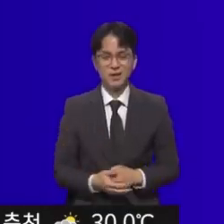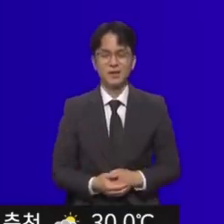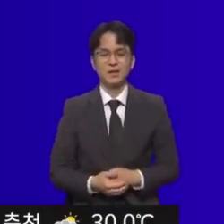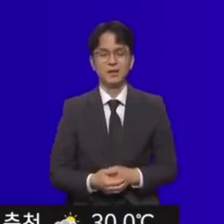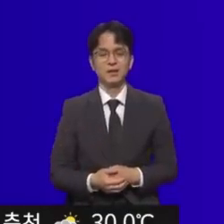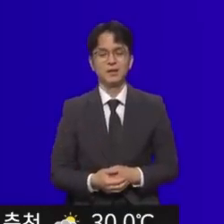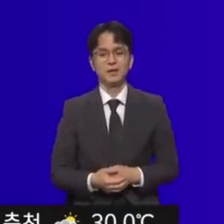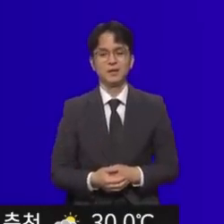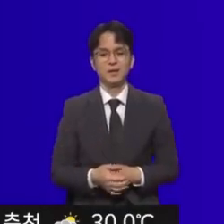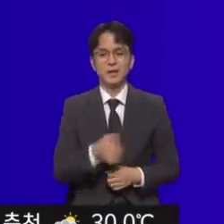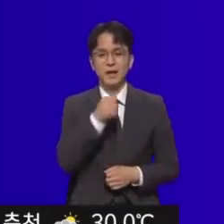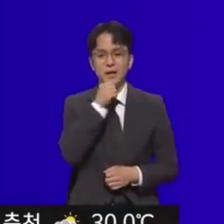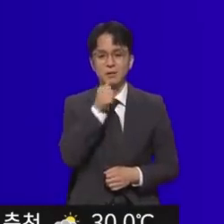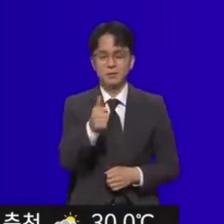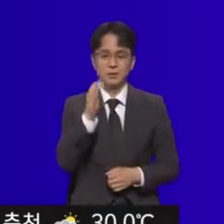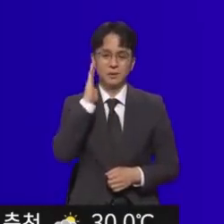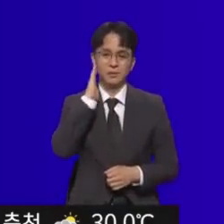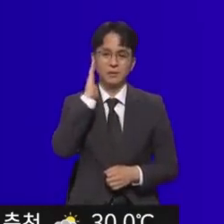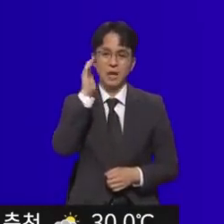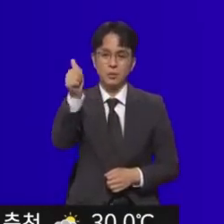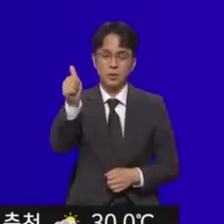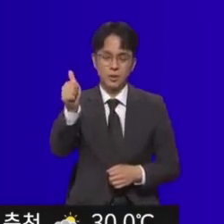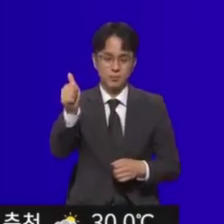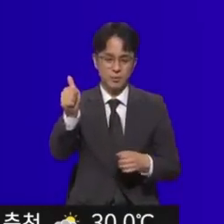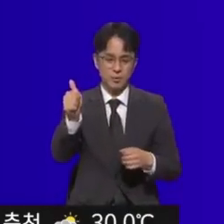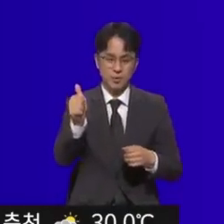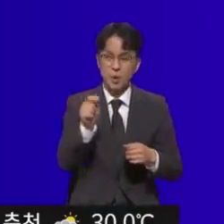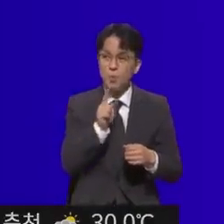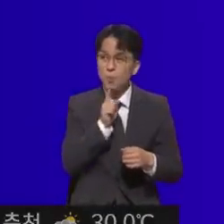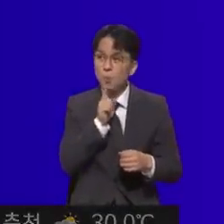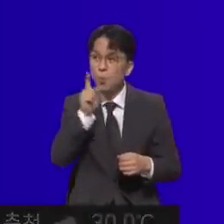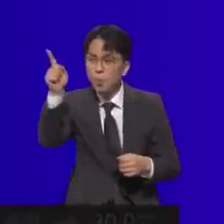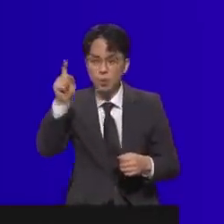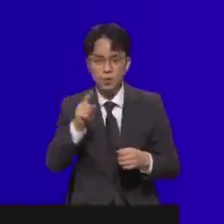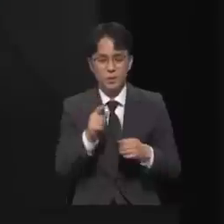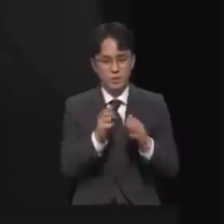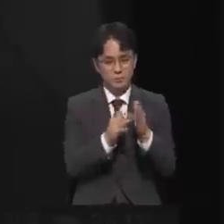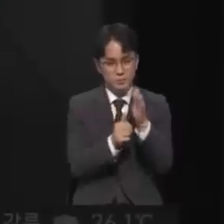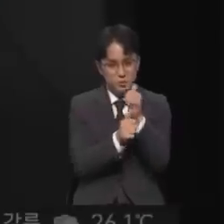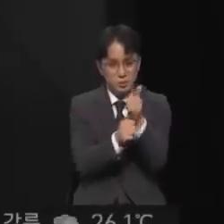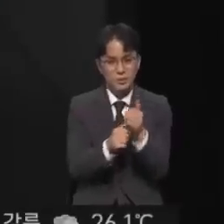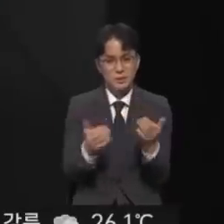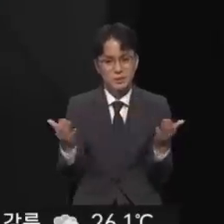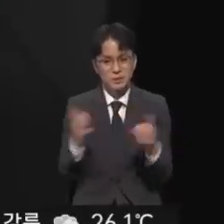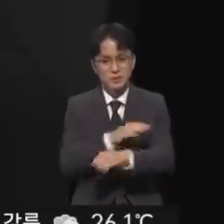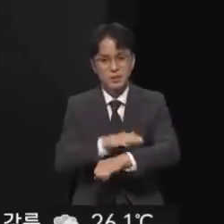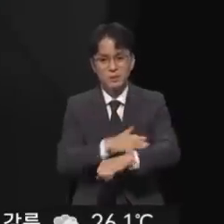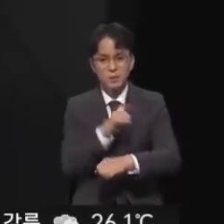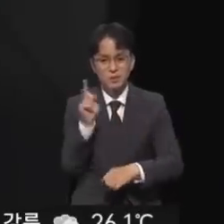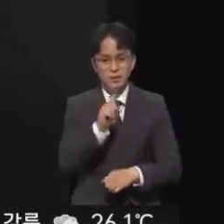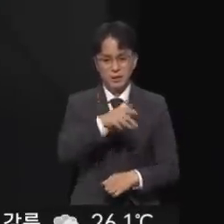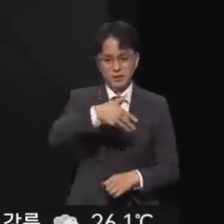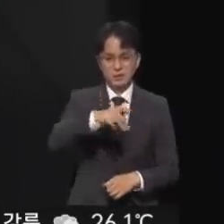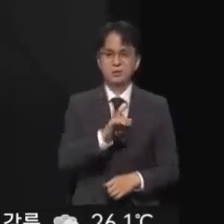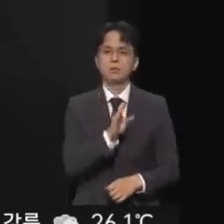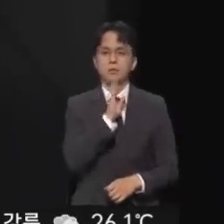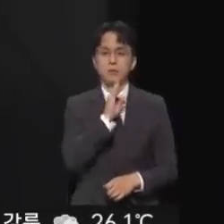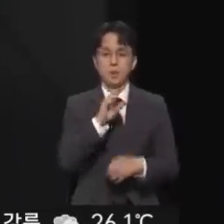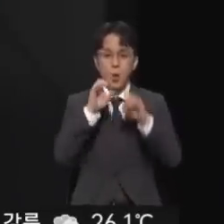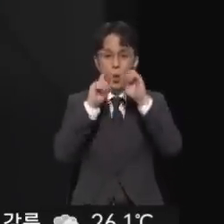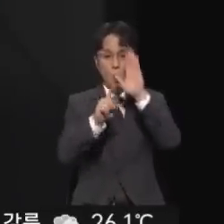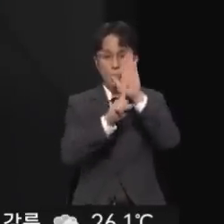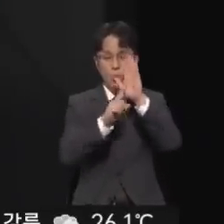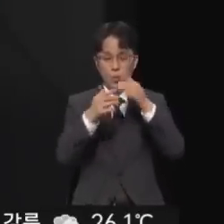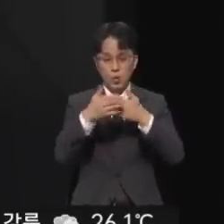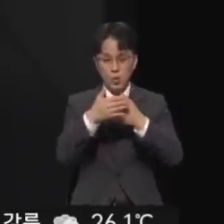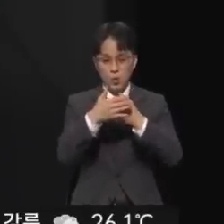참혹한 그 지금 연출이 인데요 이 알게 대통령 홍보실 처럼 포스터 맨 밑에 20대 대통령 시 라고